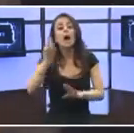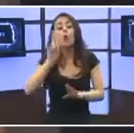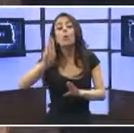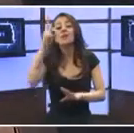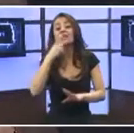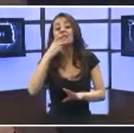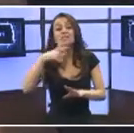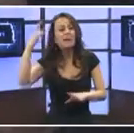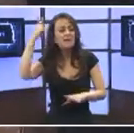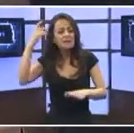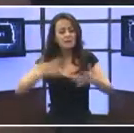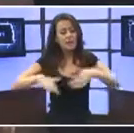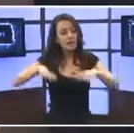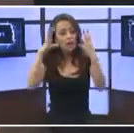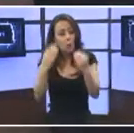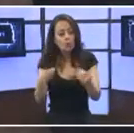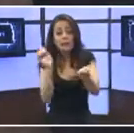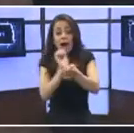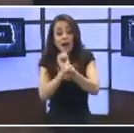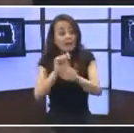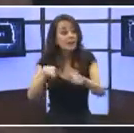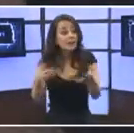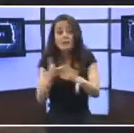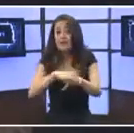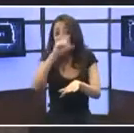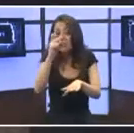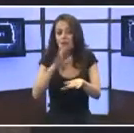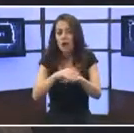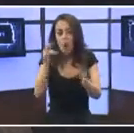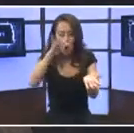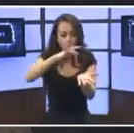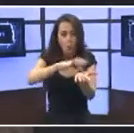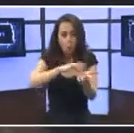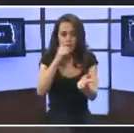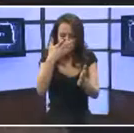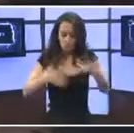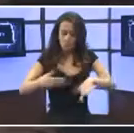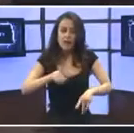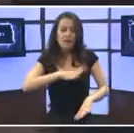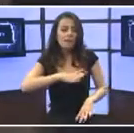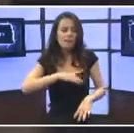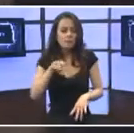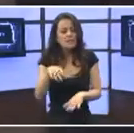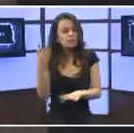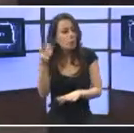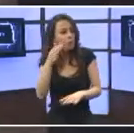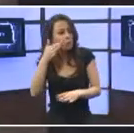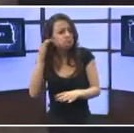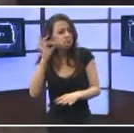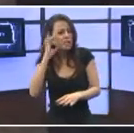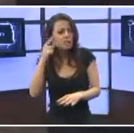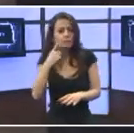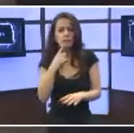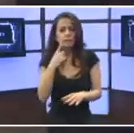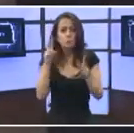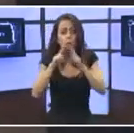zihinsel engelli olanlar, aileler bunları ne yapar? Evet. Ortopedik engelli olanlar. Ve birçokları da biliyor musunuz toplumun bakış